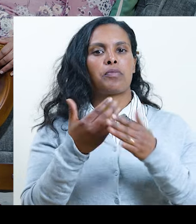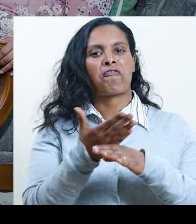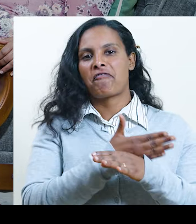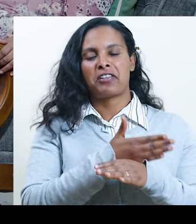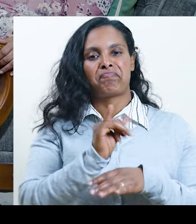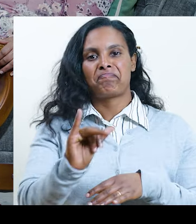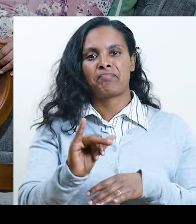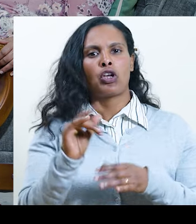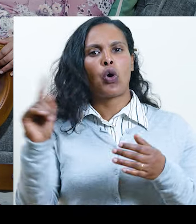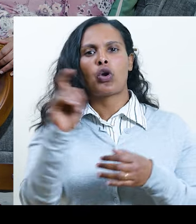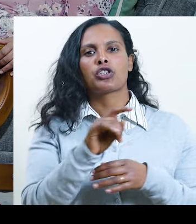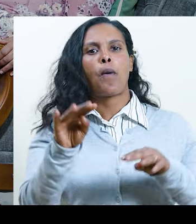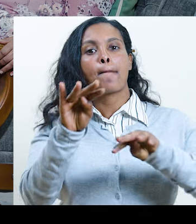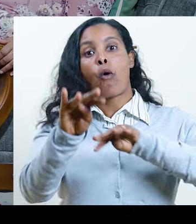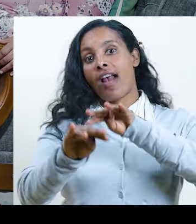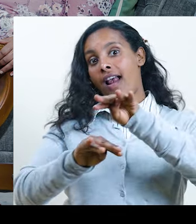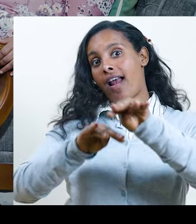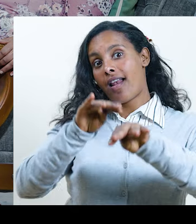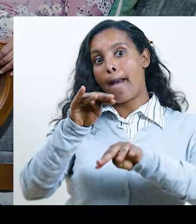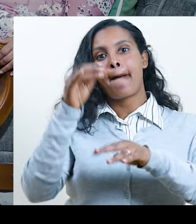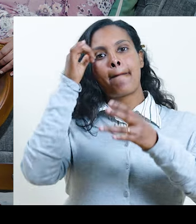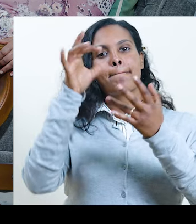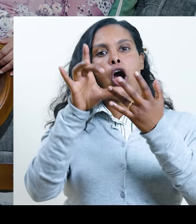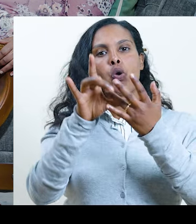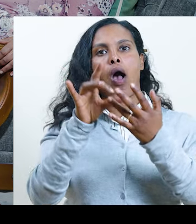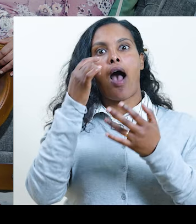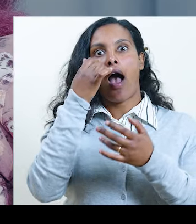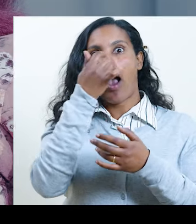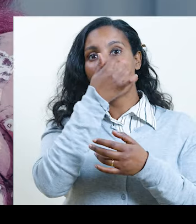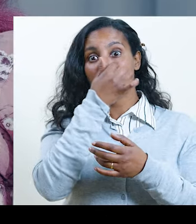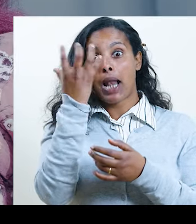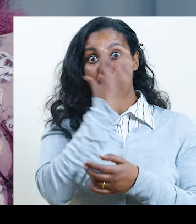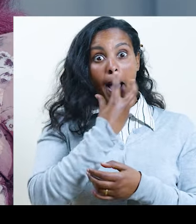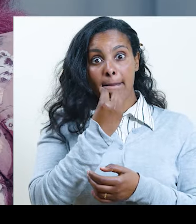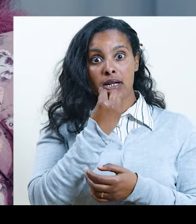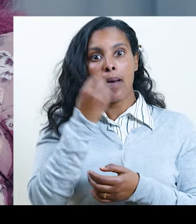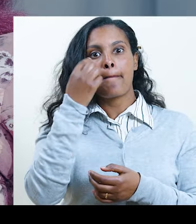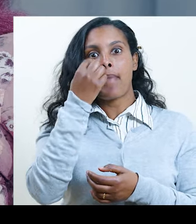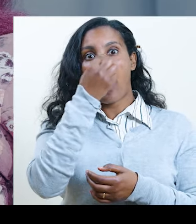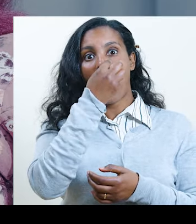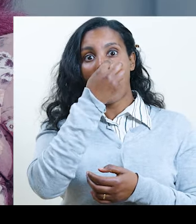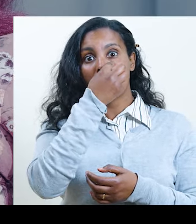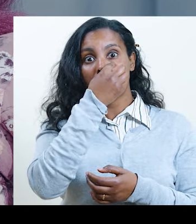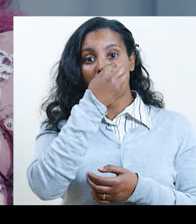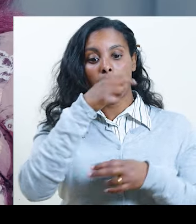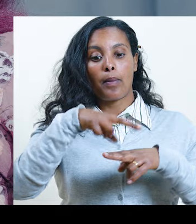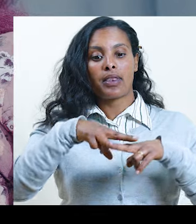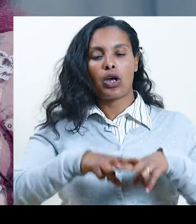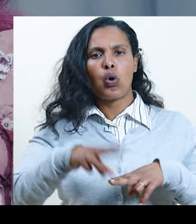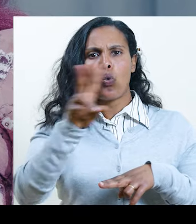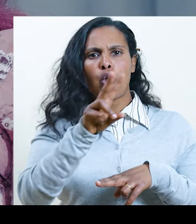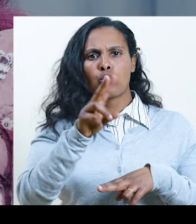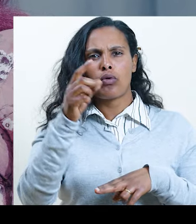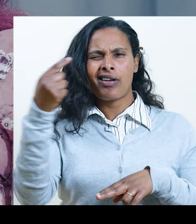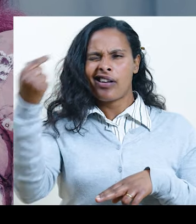ከዚህ በፊት የሆነች ሞዴል ባሏ አይንሽ በጣም ስለሚያምር በአይንሽ ነው አይደለም የምትመኪው ብሎ እንዲህ